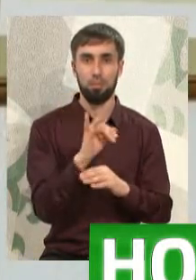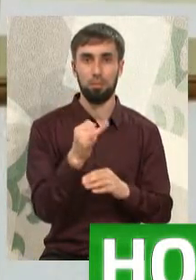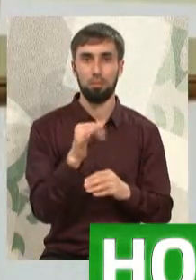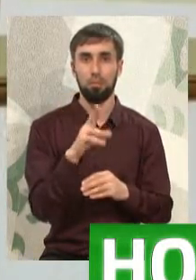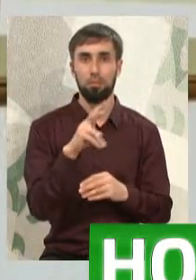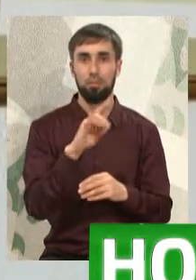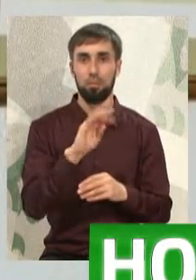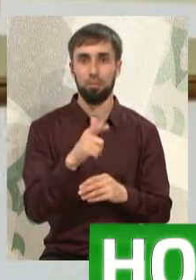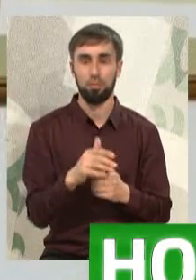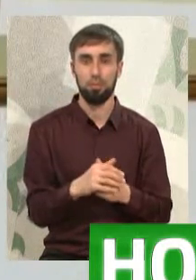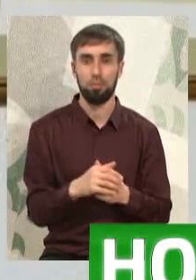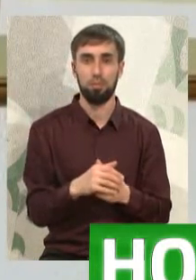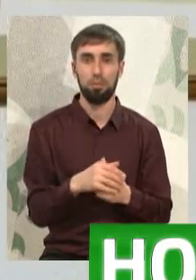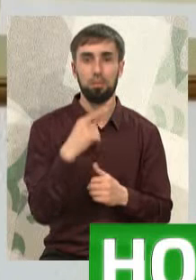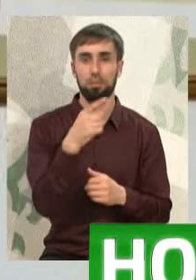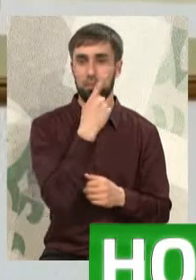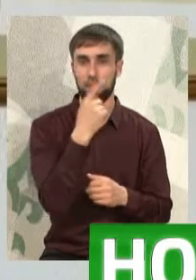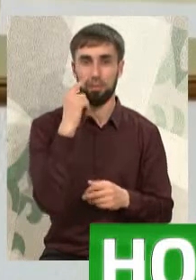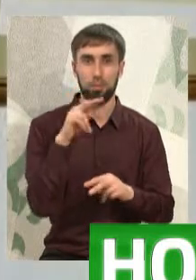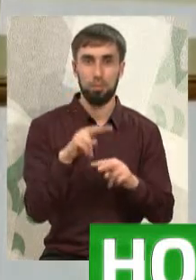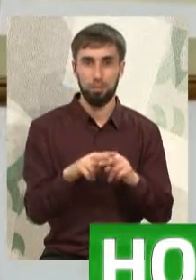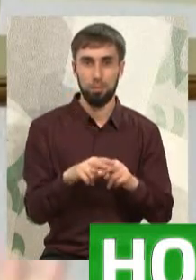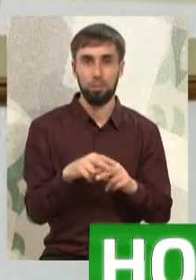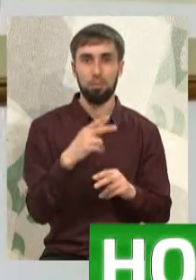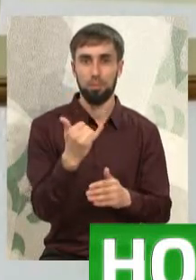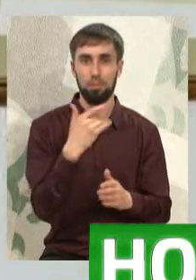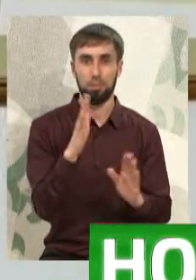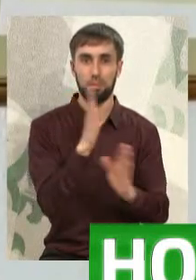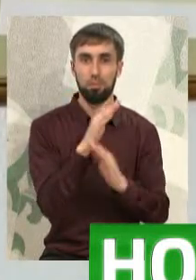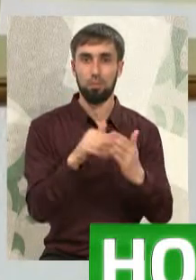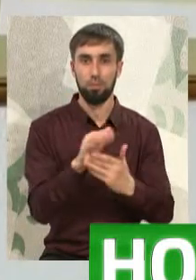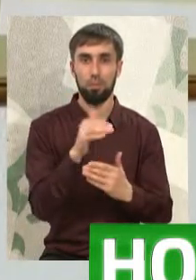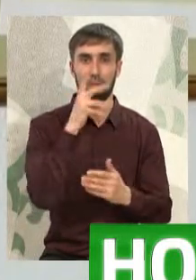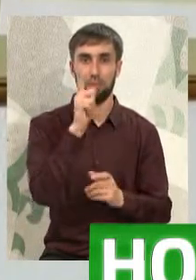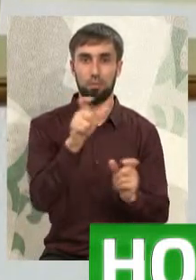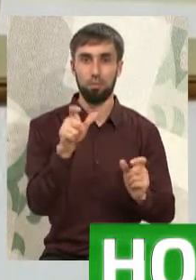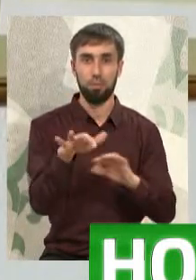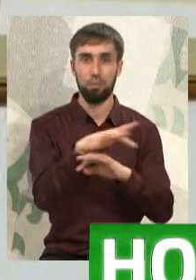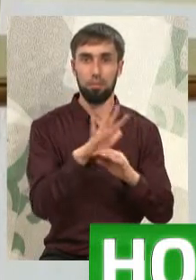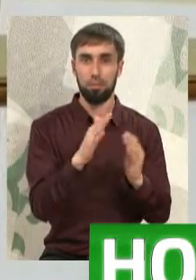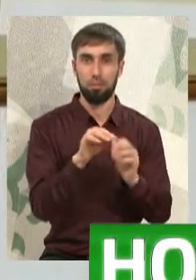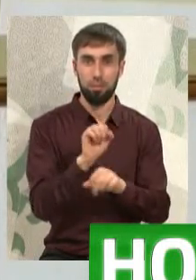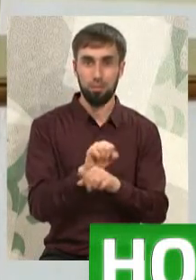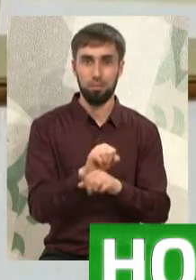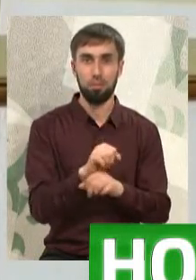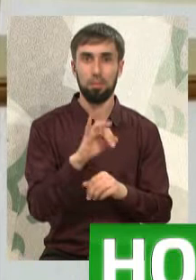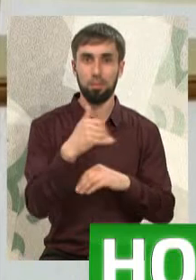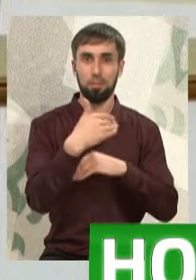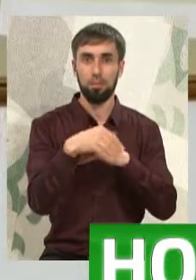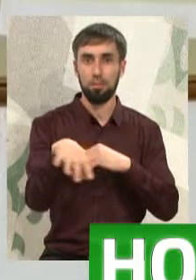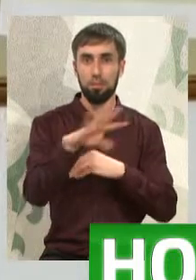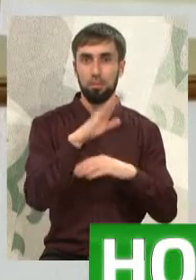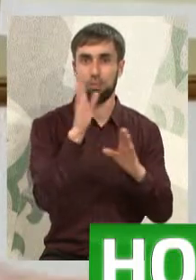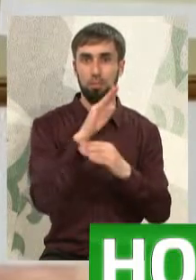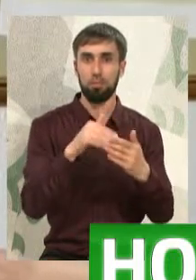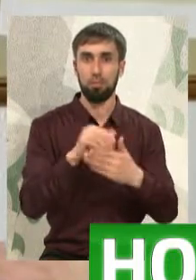уже чувствуется, что экология намного лучше. Человек остановился, и уже экология это